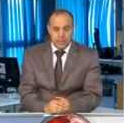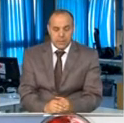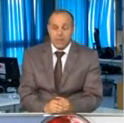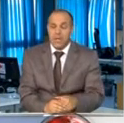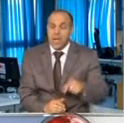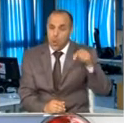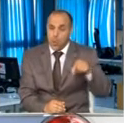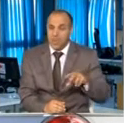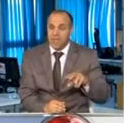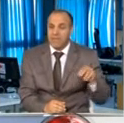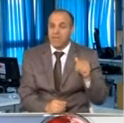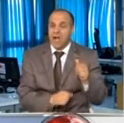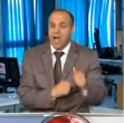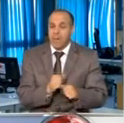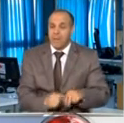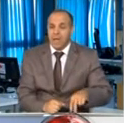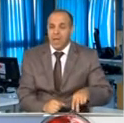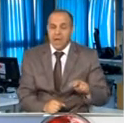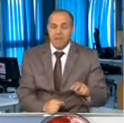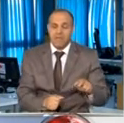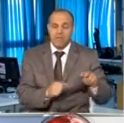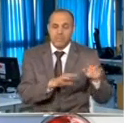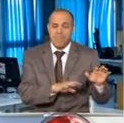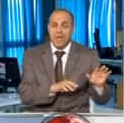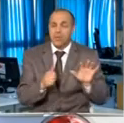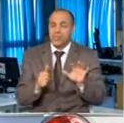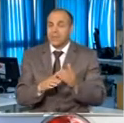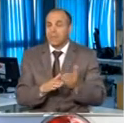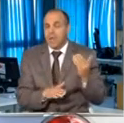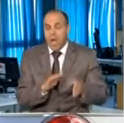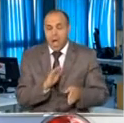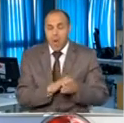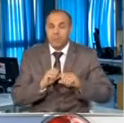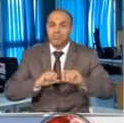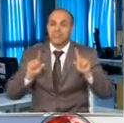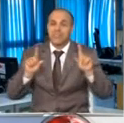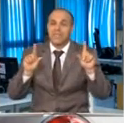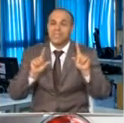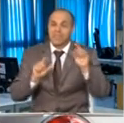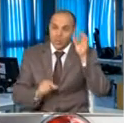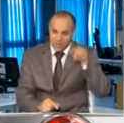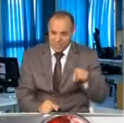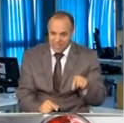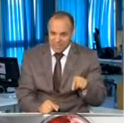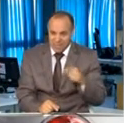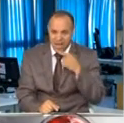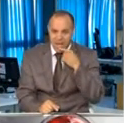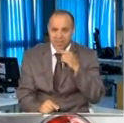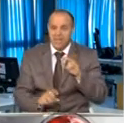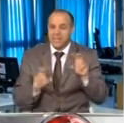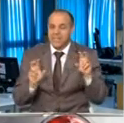في مثل هذا اليوم من سنة 66 و900 وألف انطلق أول بث تلفزي بتونس عبر